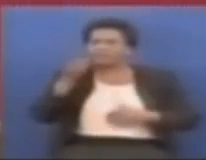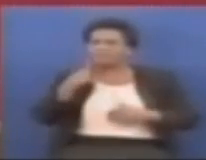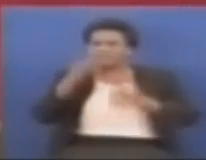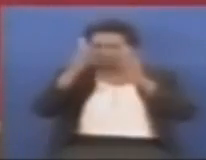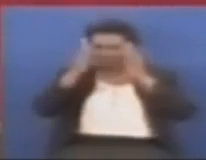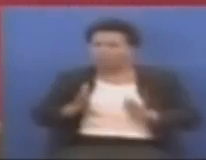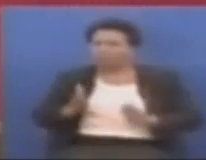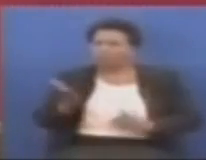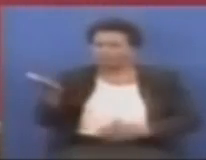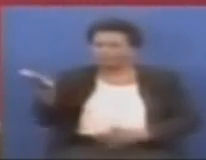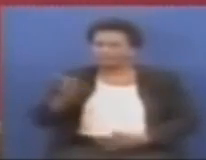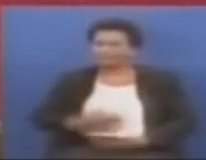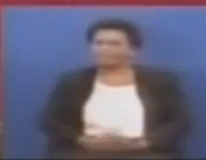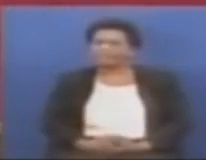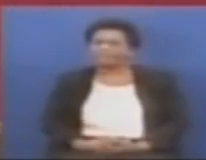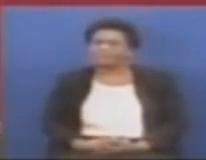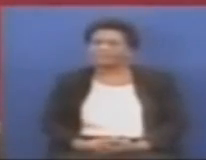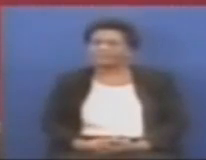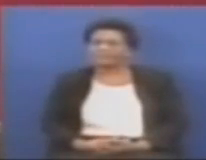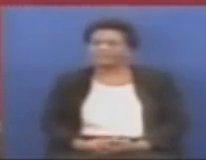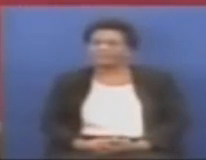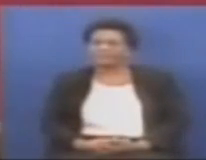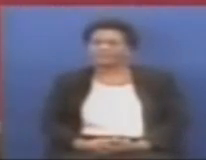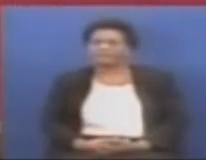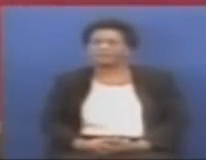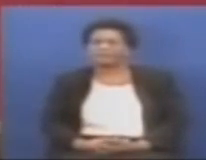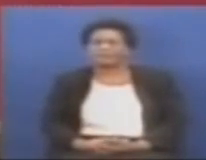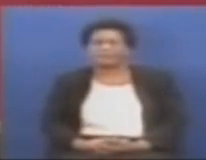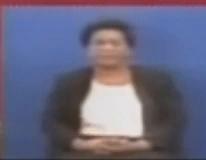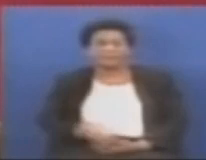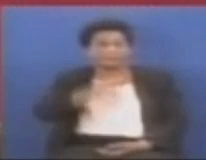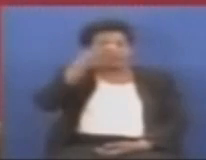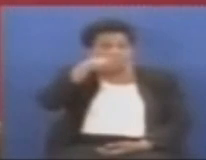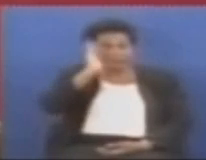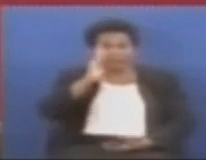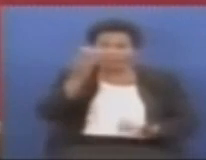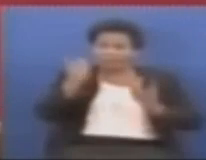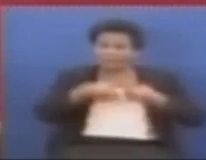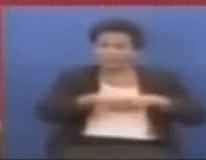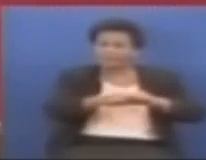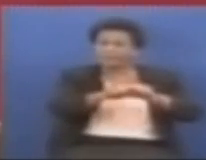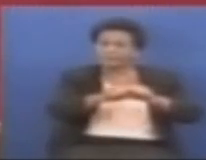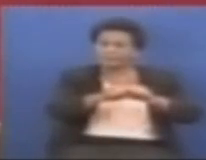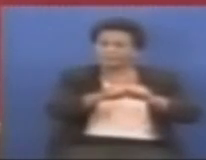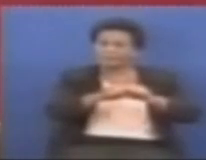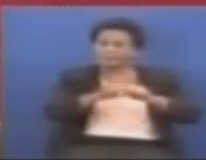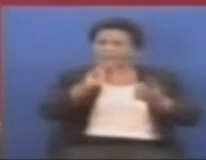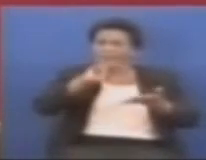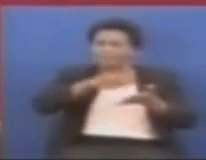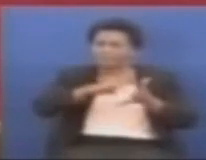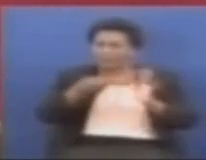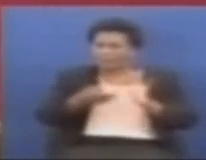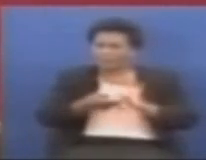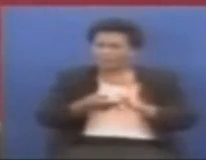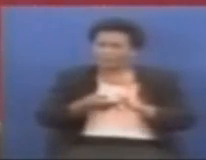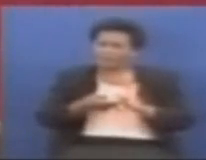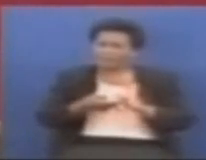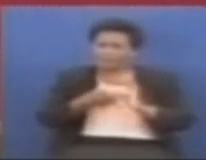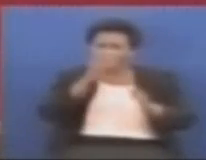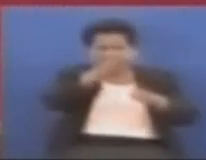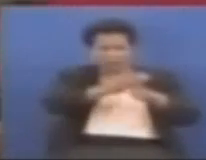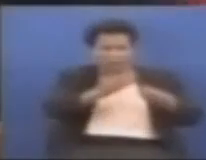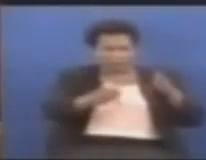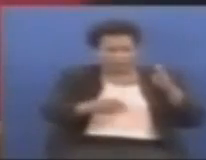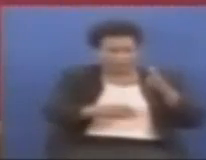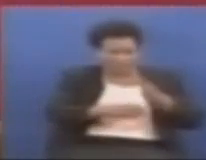mjini, kama ifuatavyo. Mheshimiwa Spika, serikali imekuwa ikitekeleza mkakati wa ujenzi, upanuzi na ukarabati